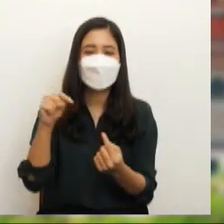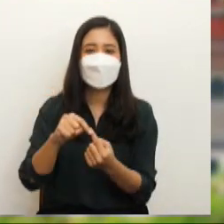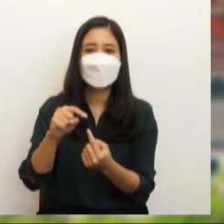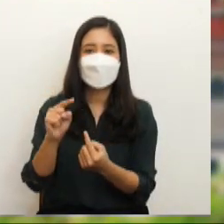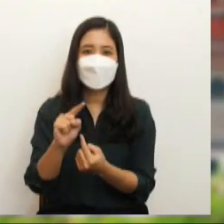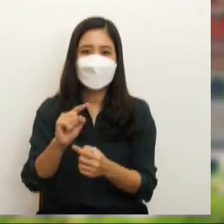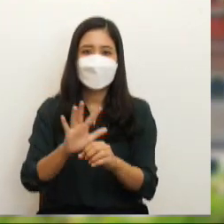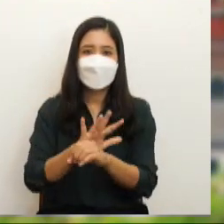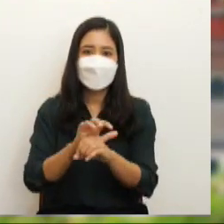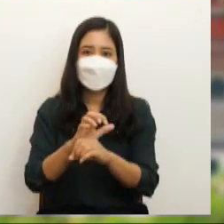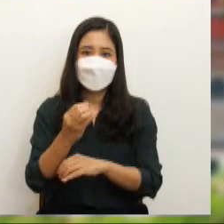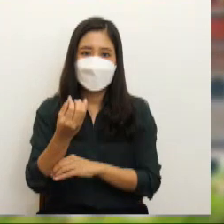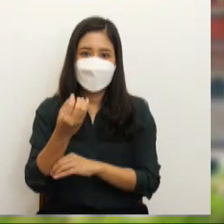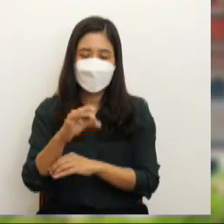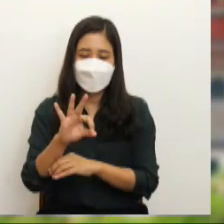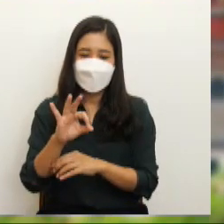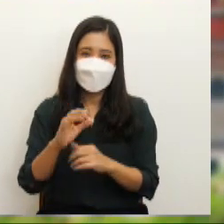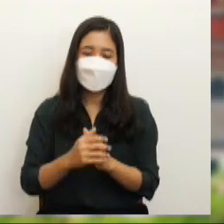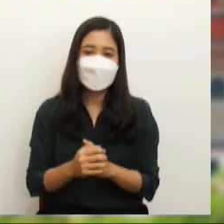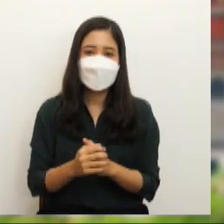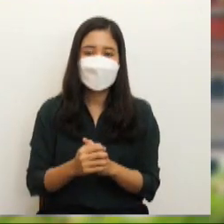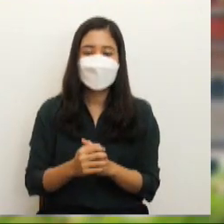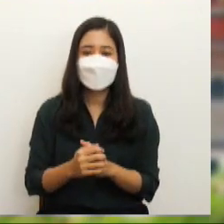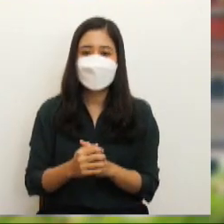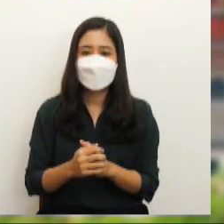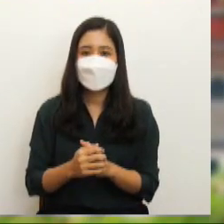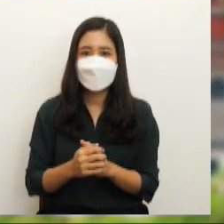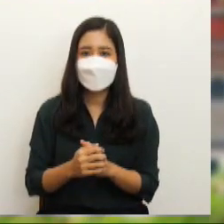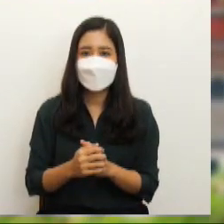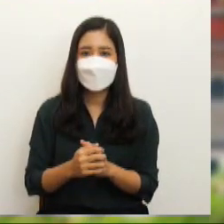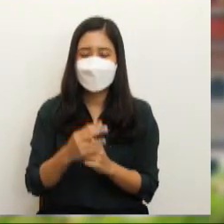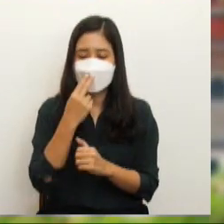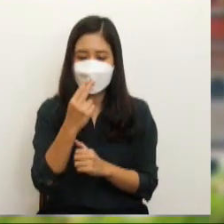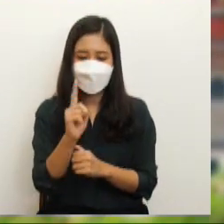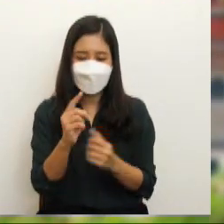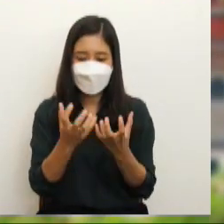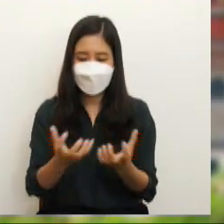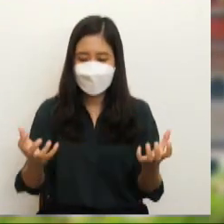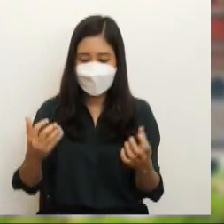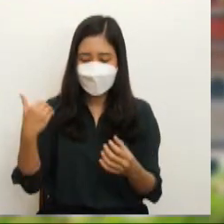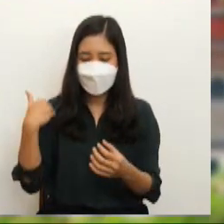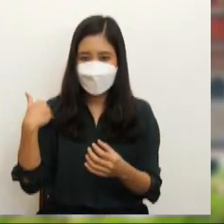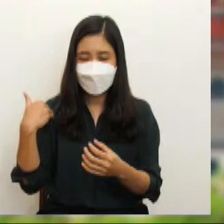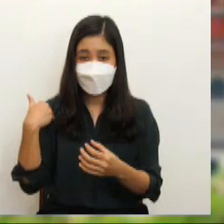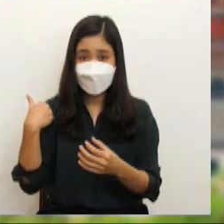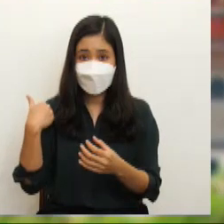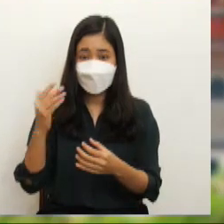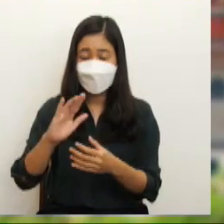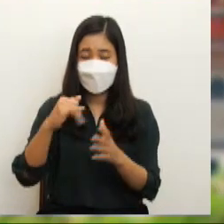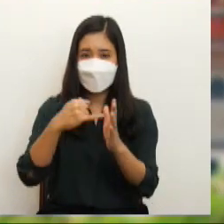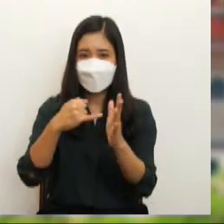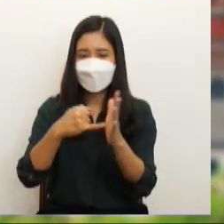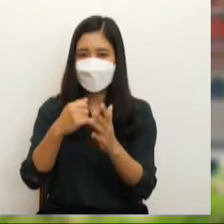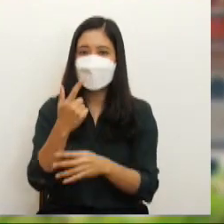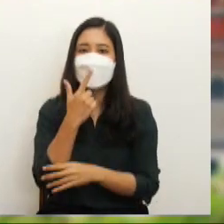ริหารสถานการณ์การแพร่ระบาดโควิดนะครับสิ่งที่เกิดขึ้นก็คือมีการปรับจังหวัดเป็นสีแด